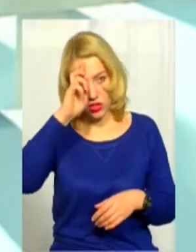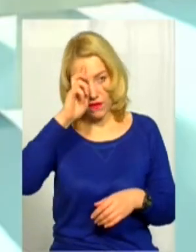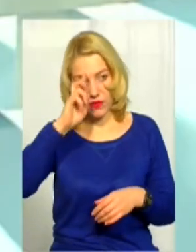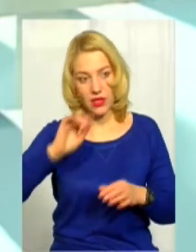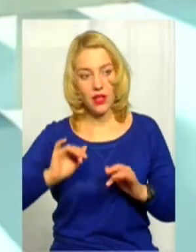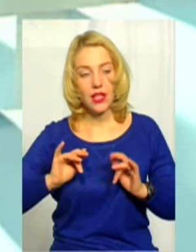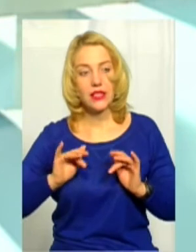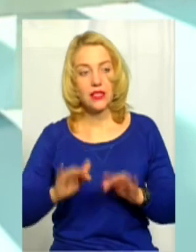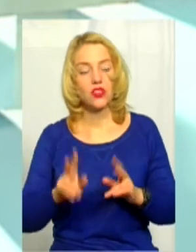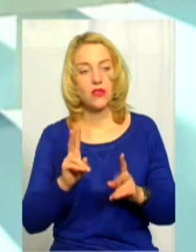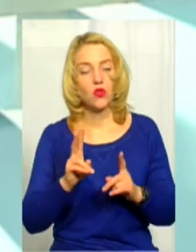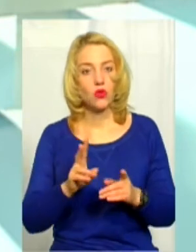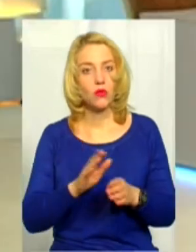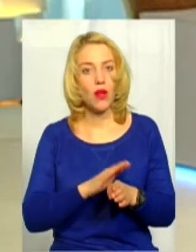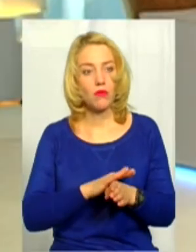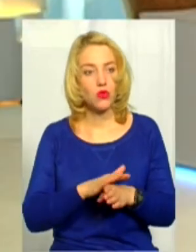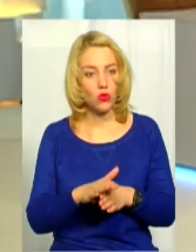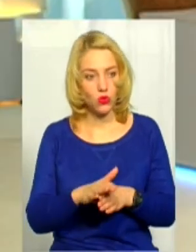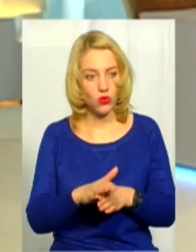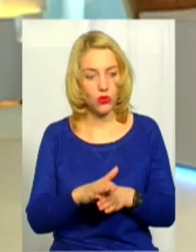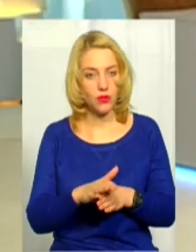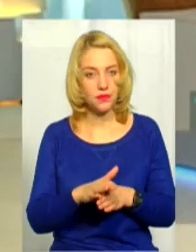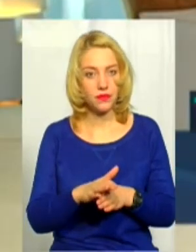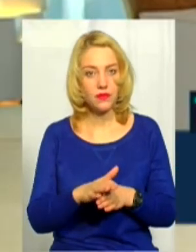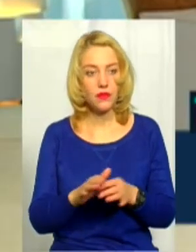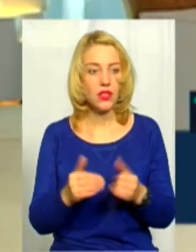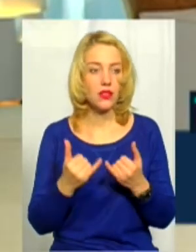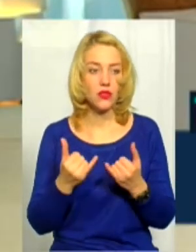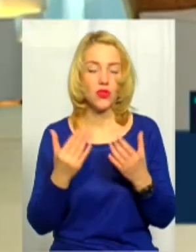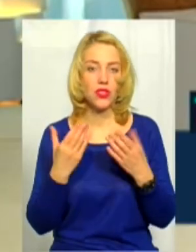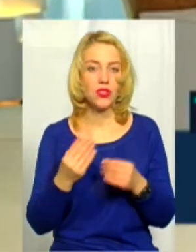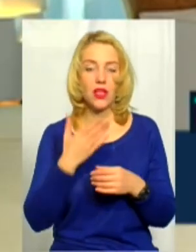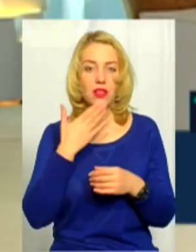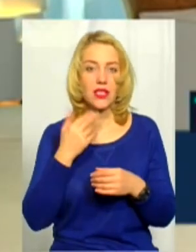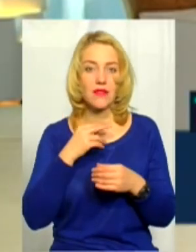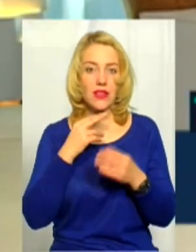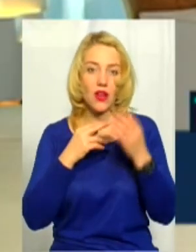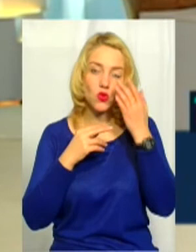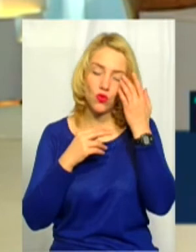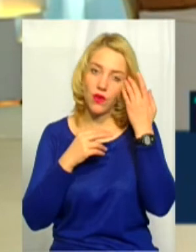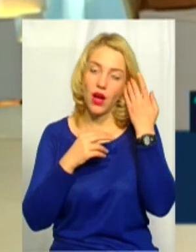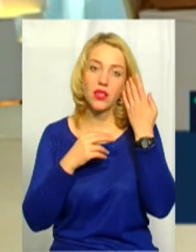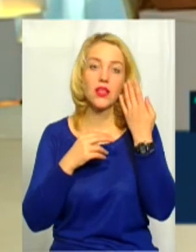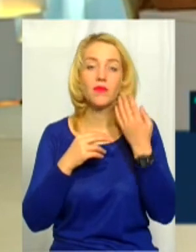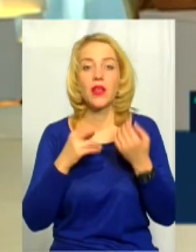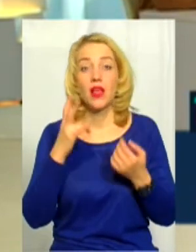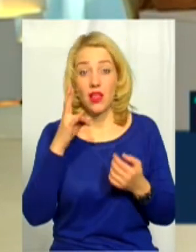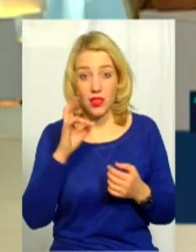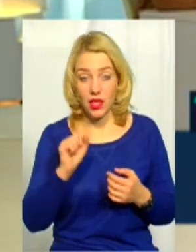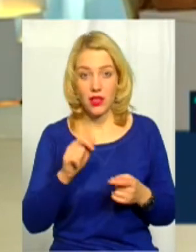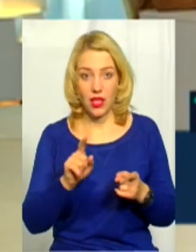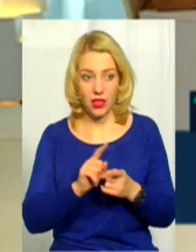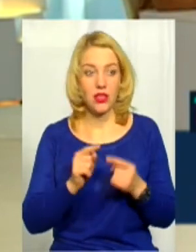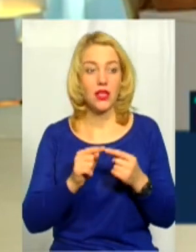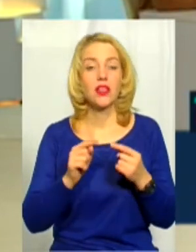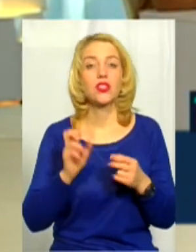діячів, котрі абсолютно навіть і на сьогоднішній день не звертають абсолютної уваги на такі